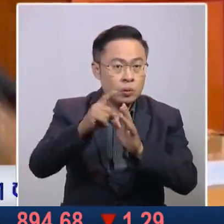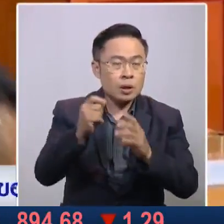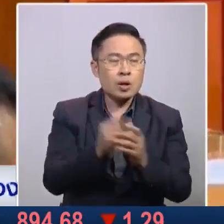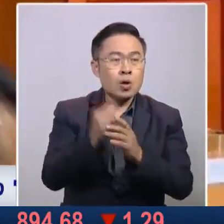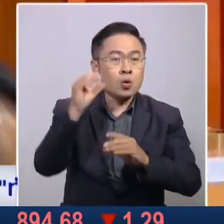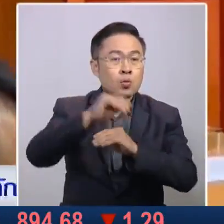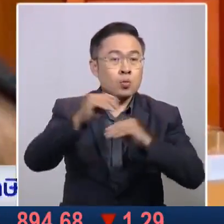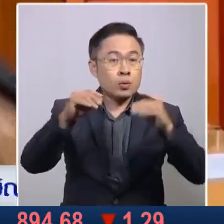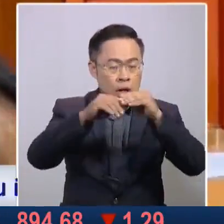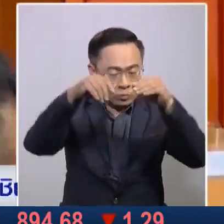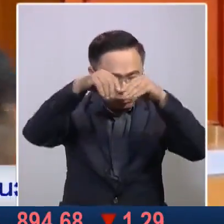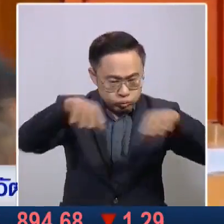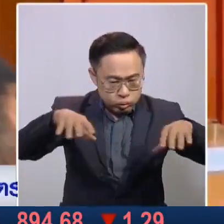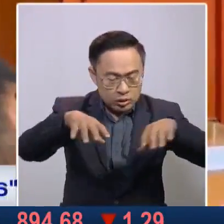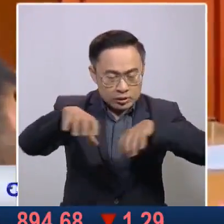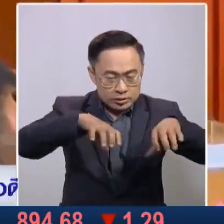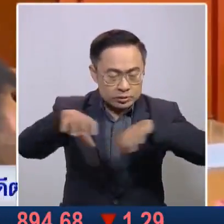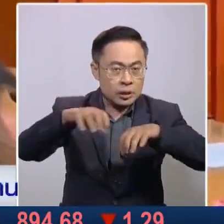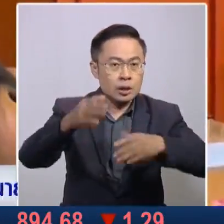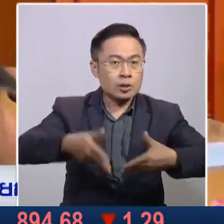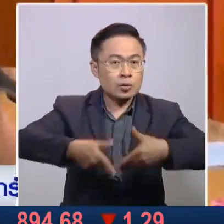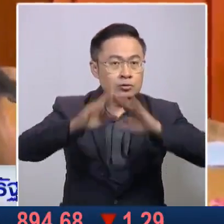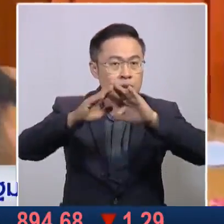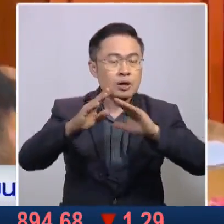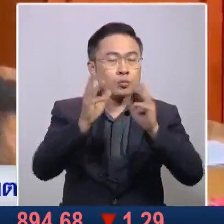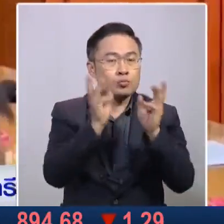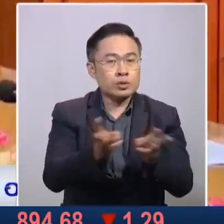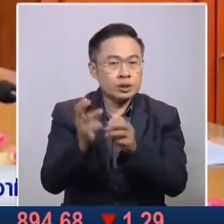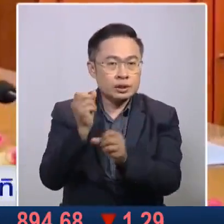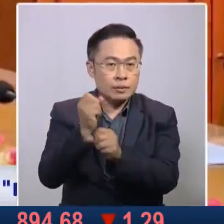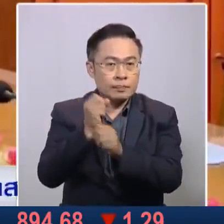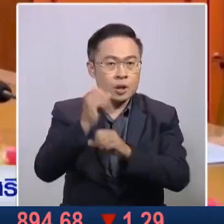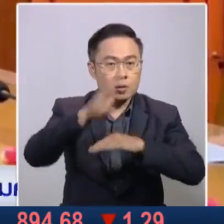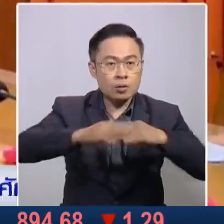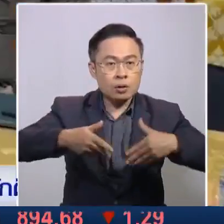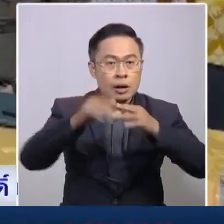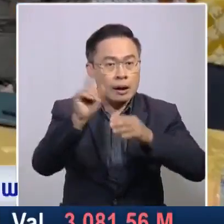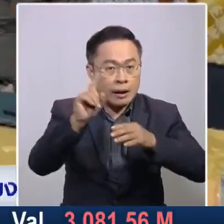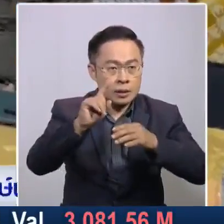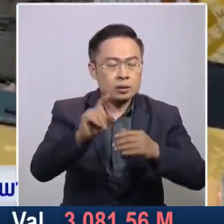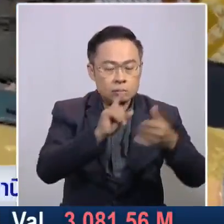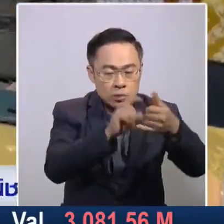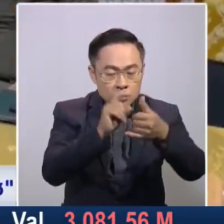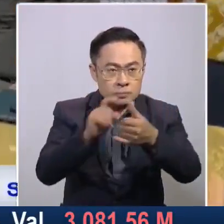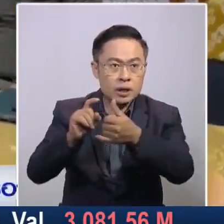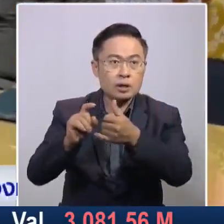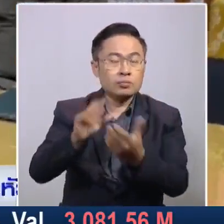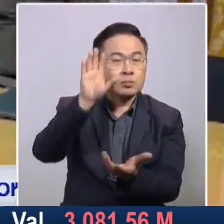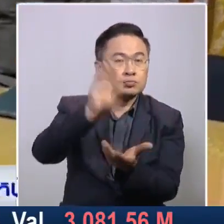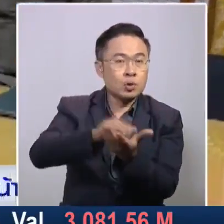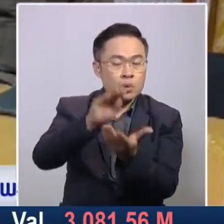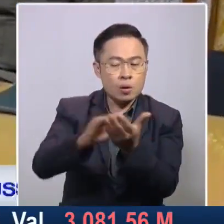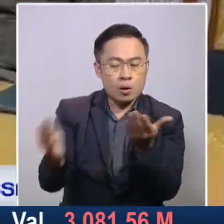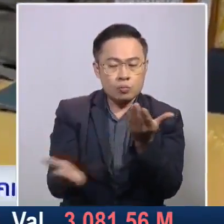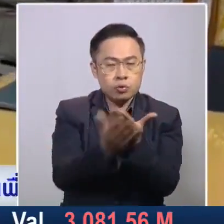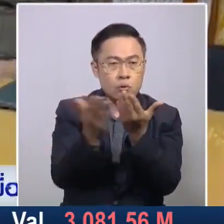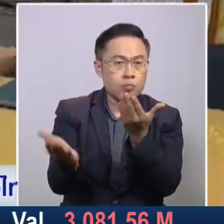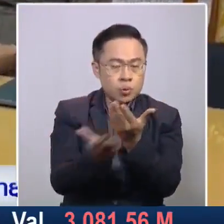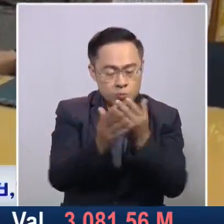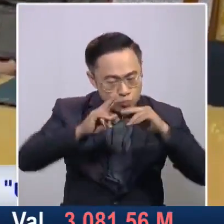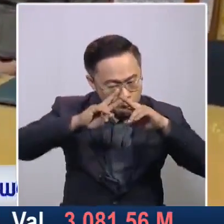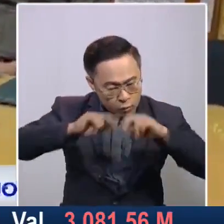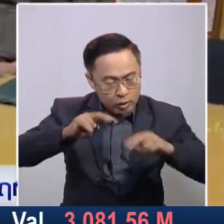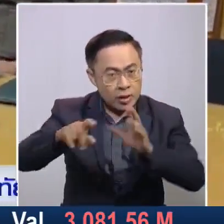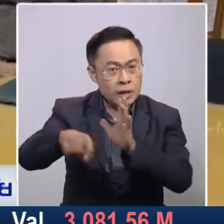มูลโครงการข้อมูลด้านเทคนิควิศวกรรมแล้วก็หลังจากนี้จะเอาข้อมูลเหล่านี้ล่ะค่ะมาเป็นส่วนหนึ่งของการสรุปหาสาเหตุ